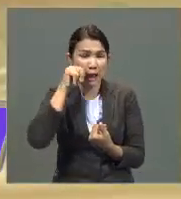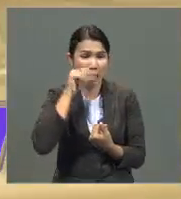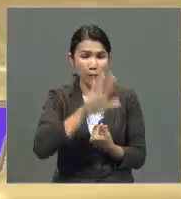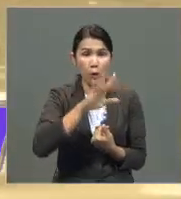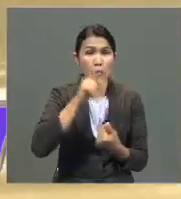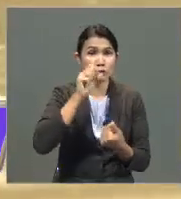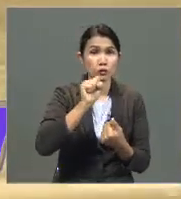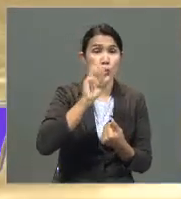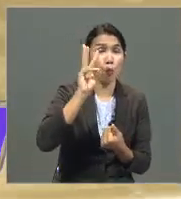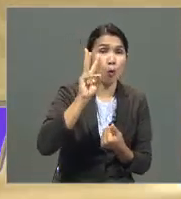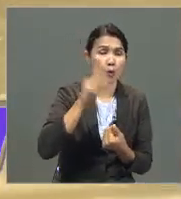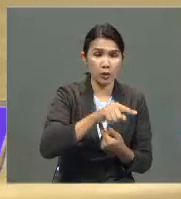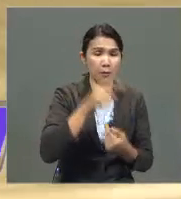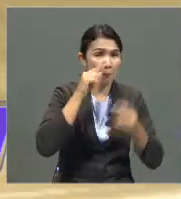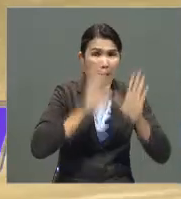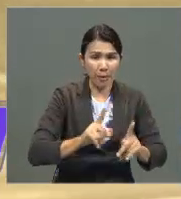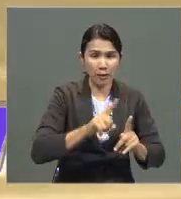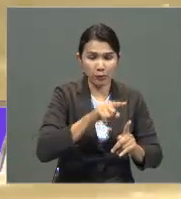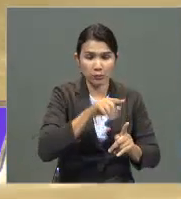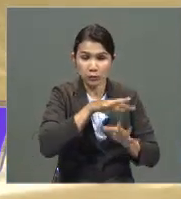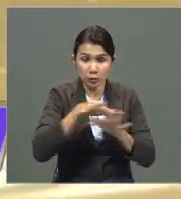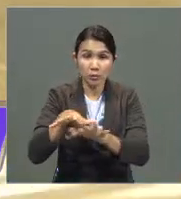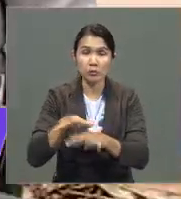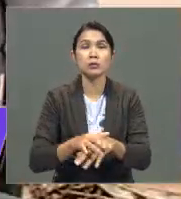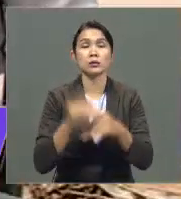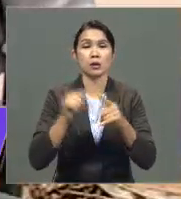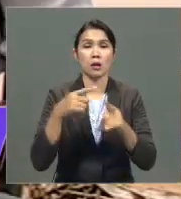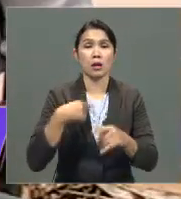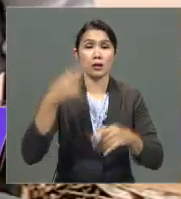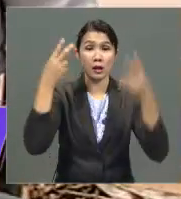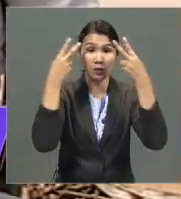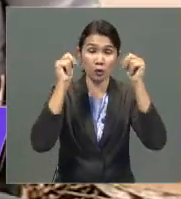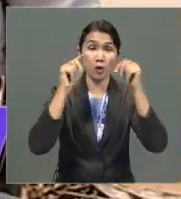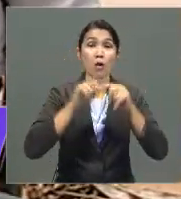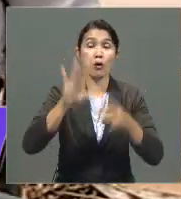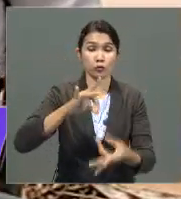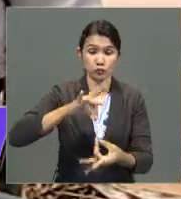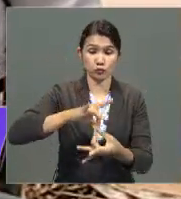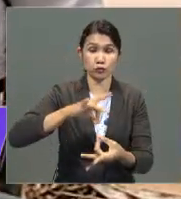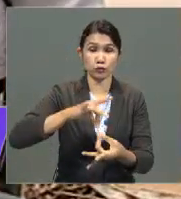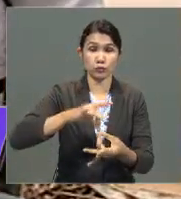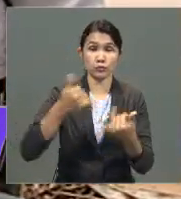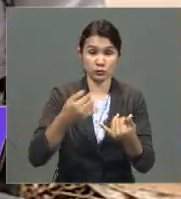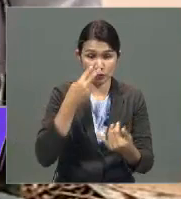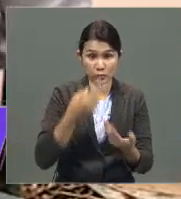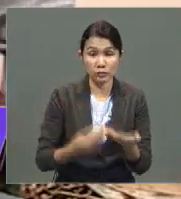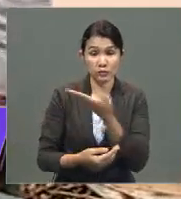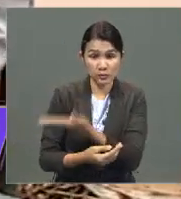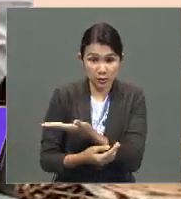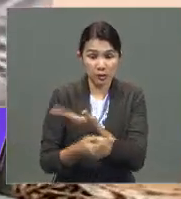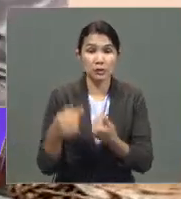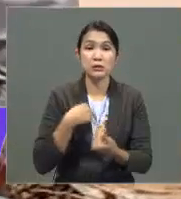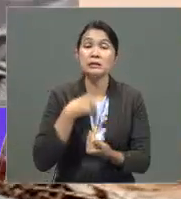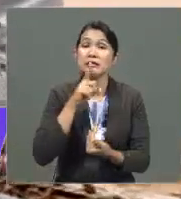อำเภอสวรรคโลกจะเป็นอย่างไรกันบ้างไม่ค่ะนี่เองครับทางด้านท่านนายกเทศมนตรีอำเภอสวรรคโลกจังหวัดสุโขทัยอยู่กับผมในรายการแล้วครับท่านนายกครับ